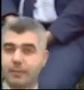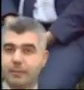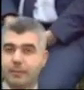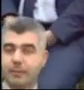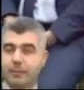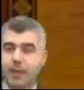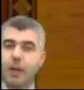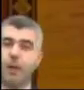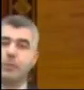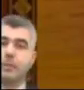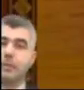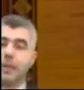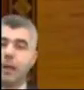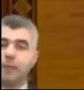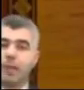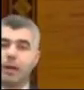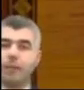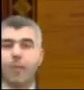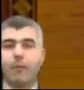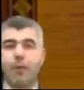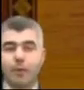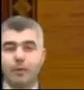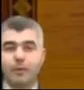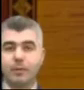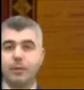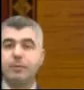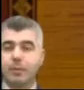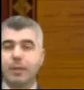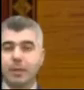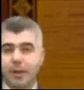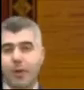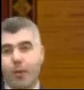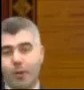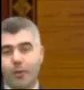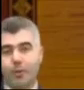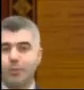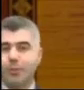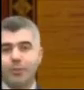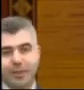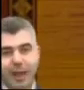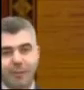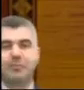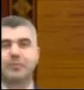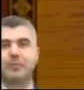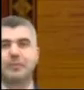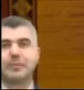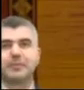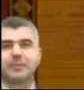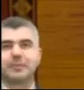ولعا لبطولتنا، وهي ربما تقوم